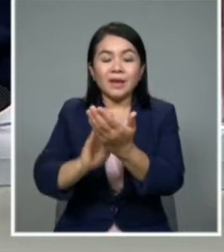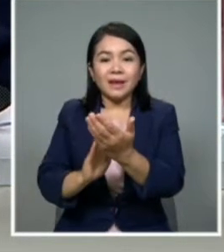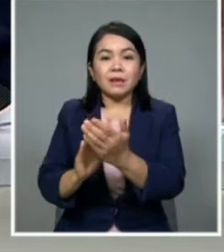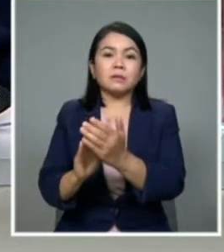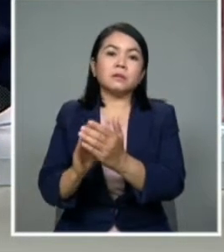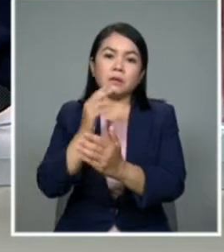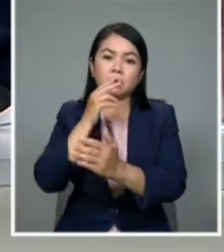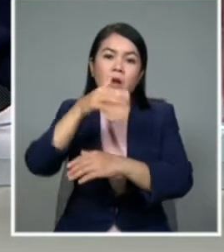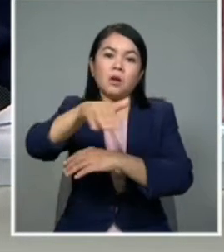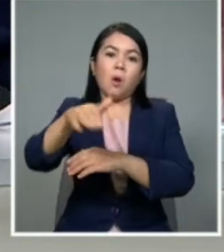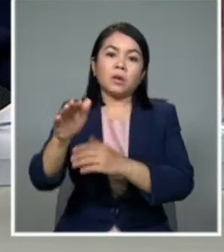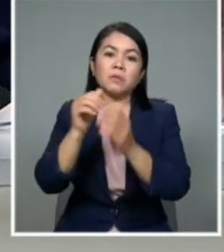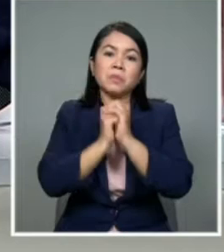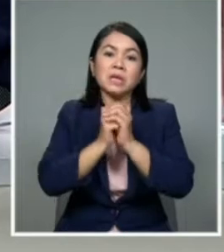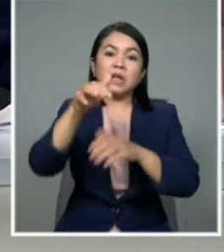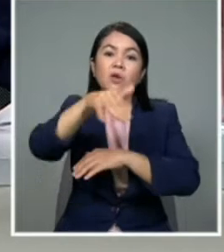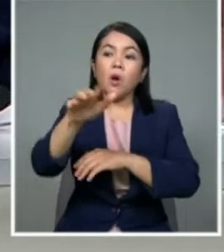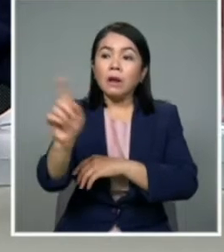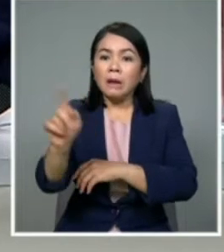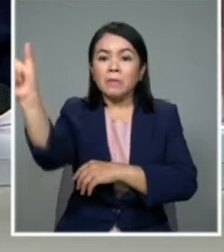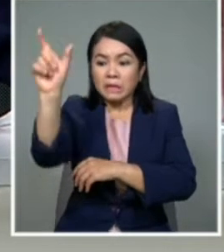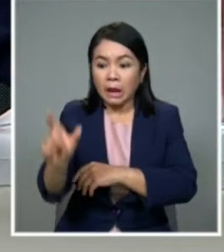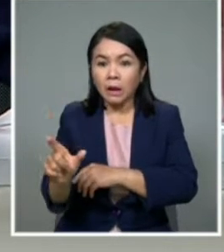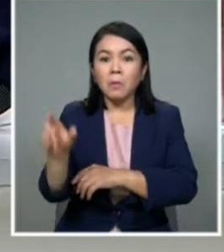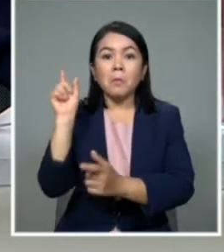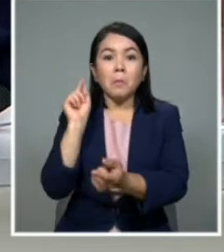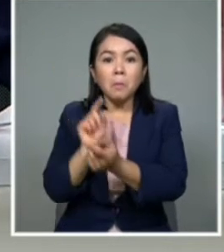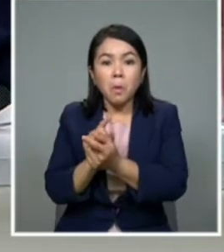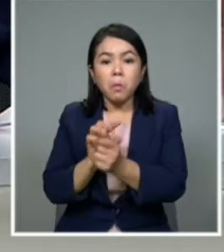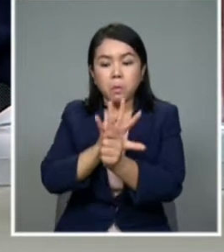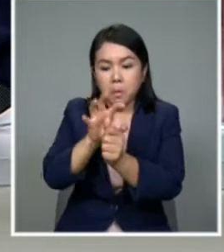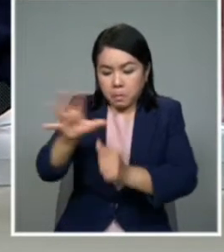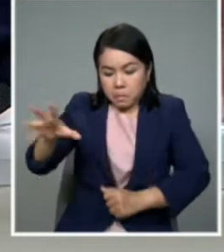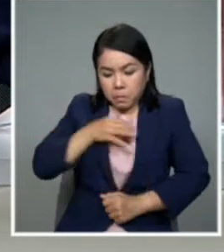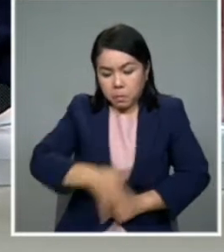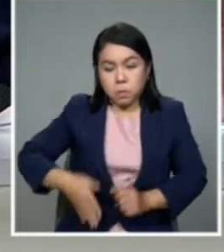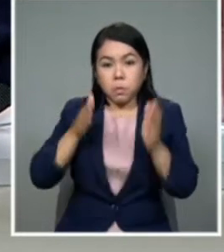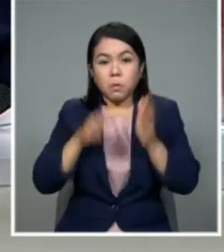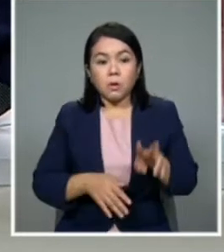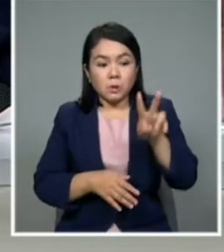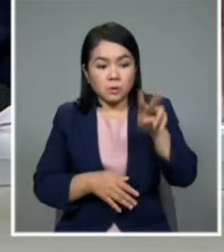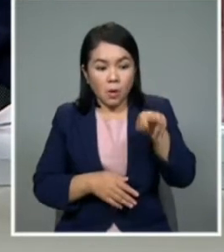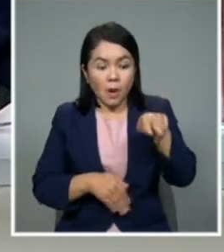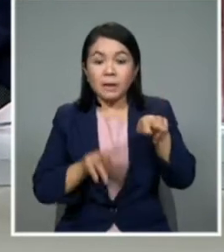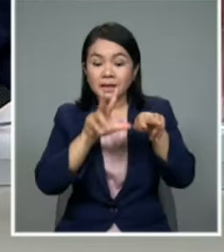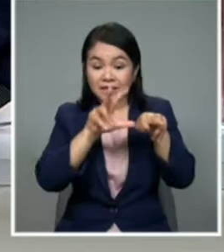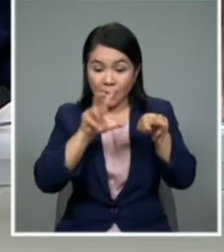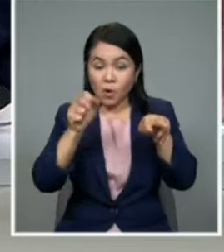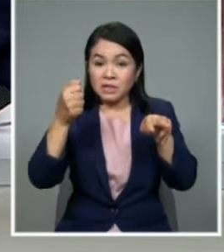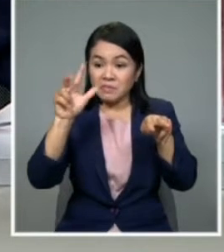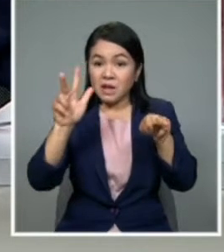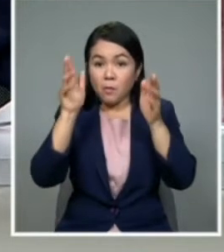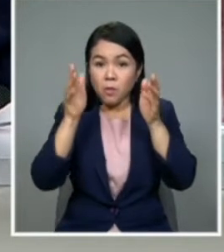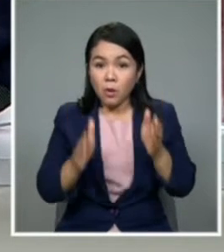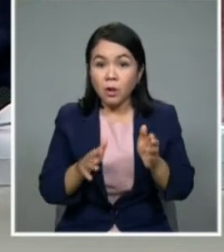ตาลีน่ากังวลมากที่สุดค่ะอย่างที่เรียนไปภายในวันเดียวเจอผู้ติดเชื้อเพิ่มขึ้นมามากกว่า 2,313 คนนะคะแล้วก็จำนว